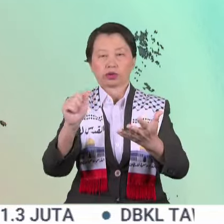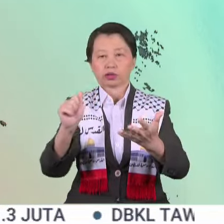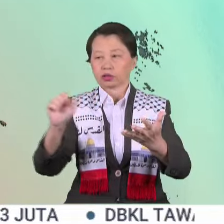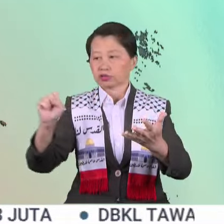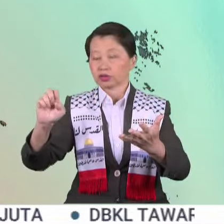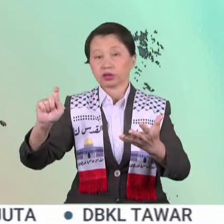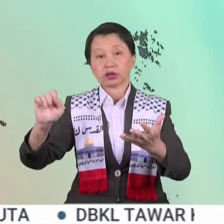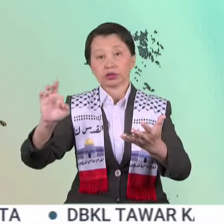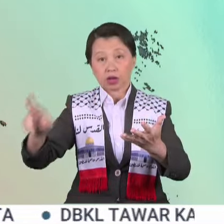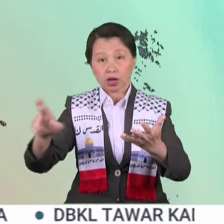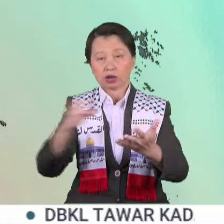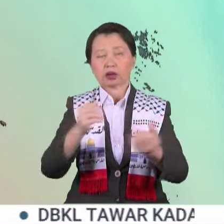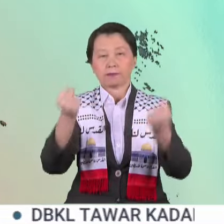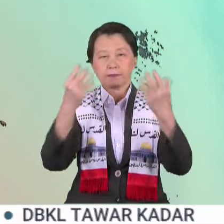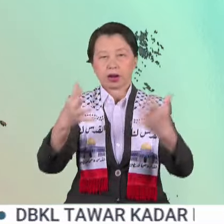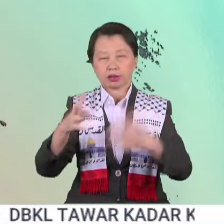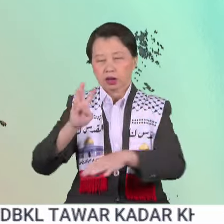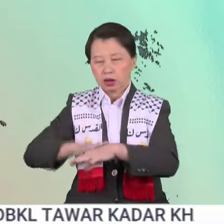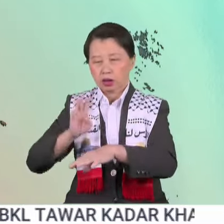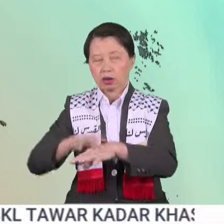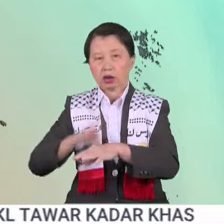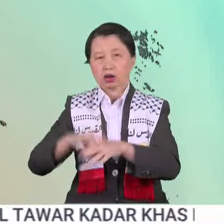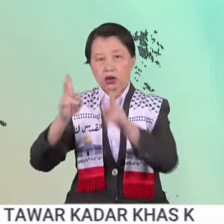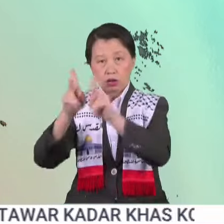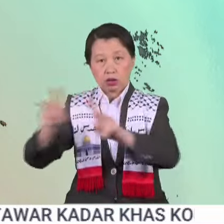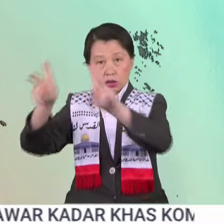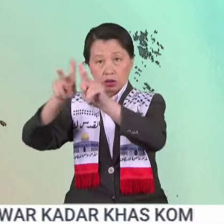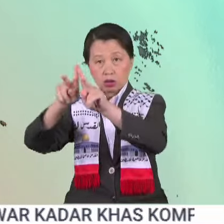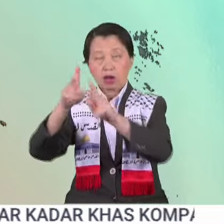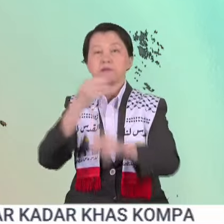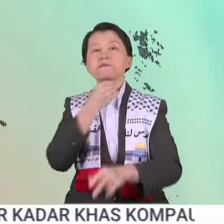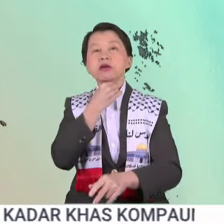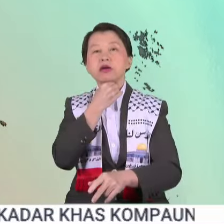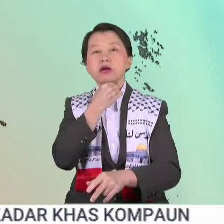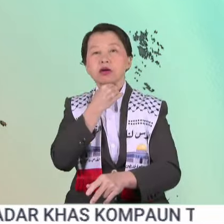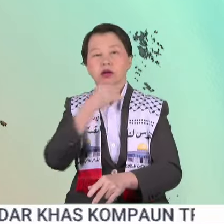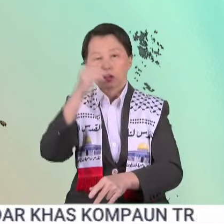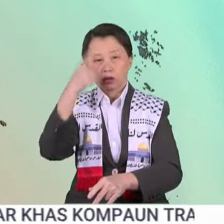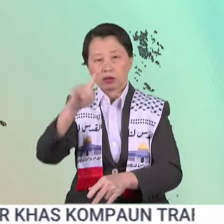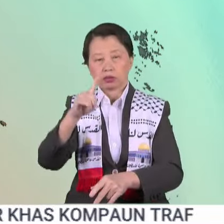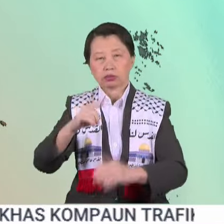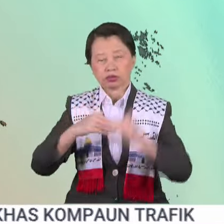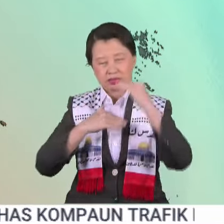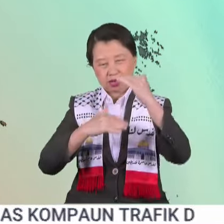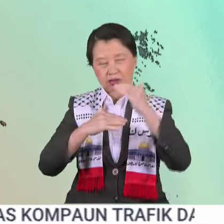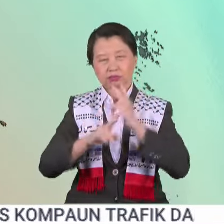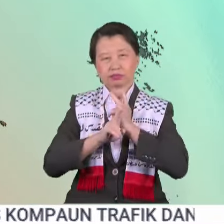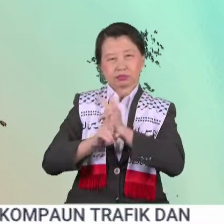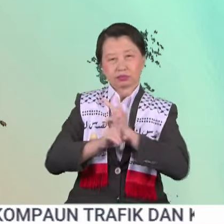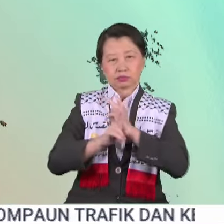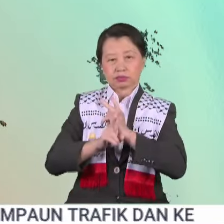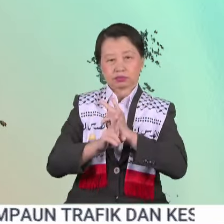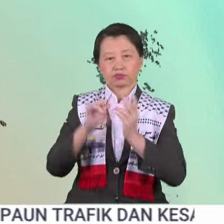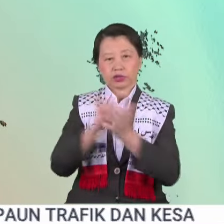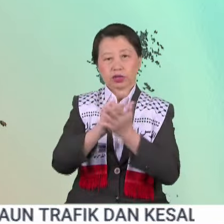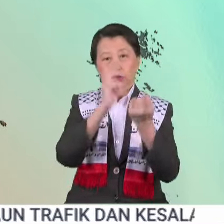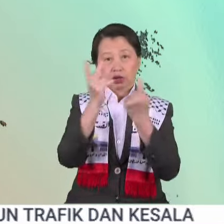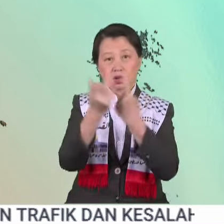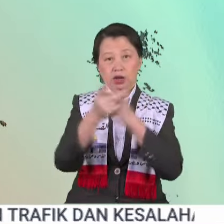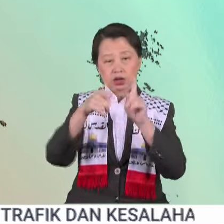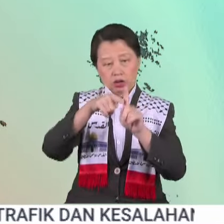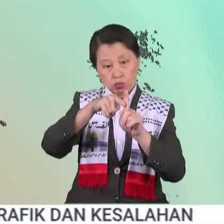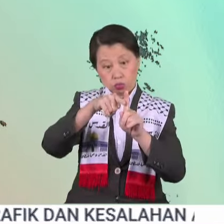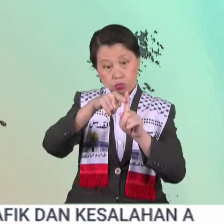turut dikeluarkan amaran di sekitar Kuala Kangsar, negeri Perak. Amaran ini masih lagi pada tahap berjaga-jaga di mana keadaan